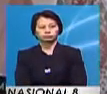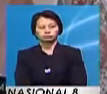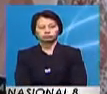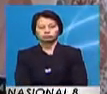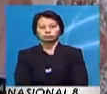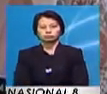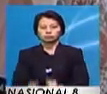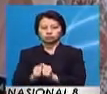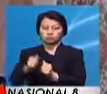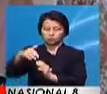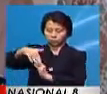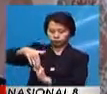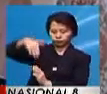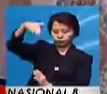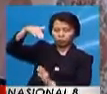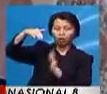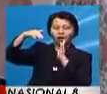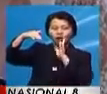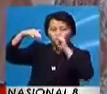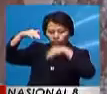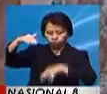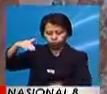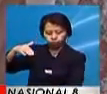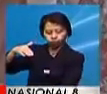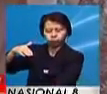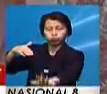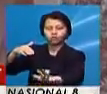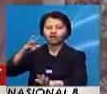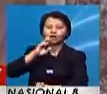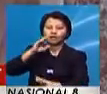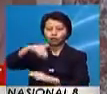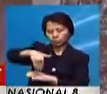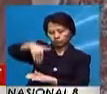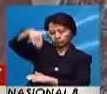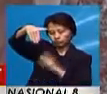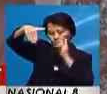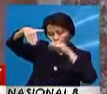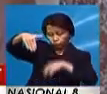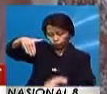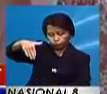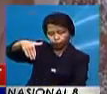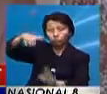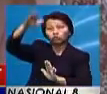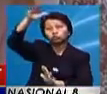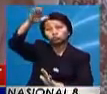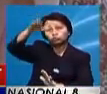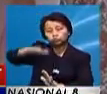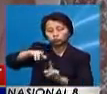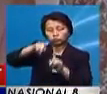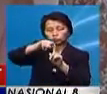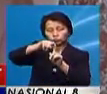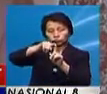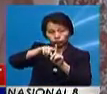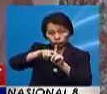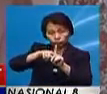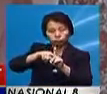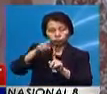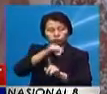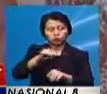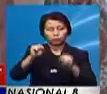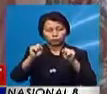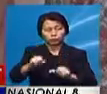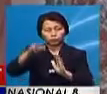Dengan pelepasan air tersebut, kita berharap ia dapat menurunkan sedikit suhu dan juga kita juga